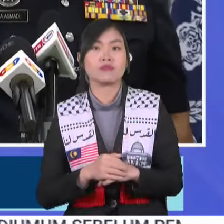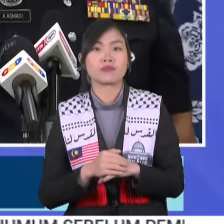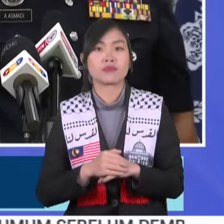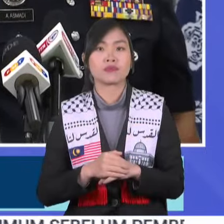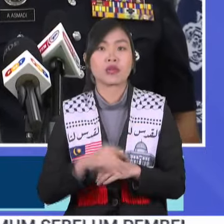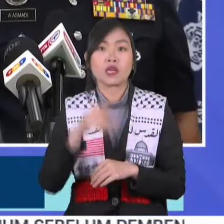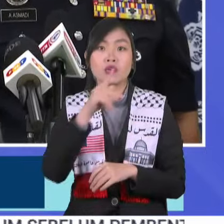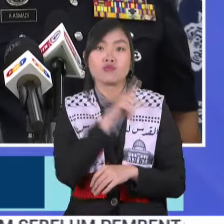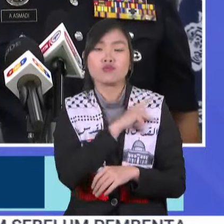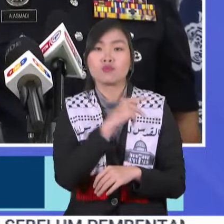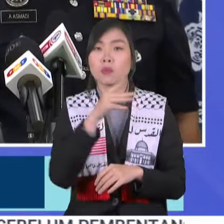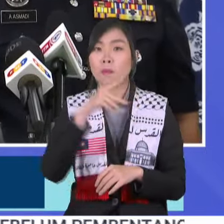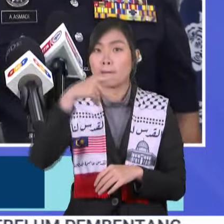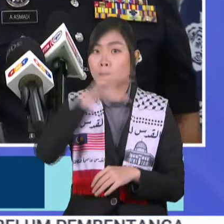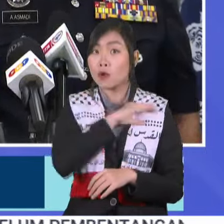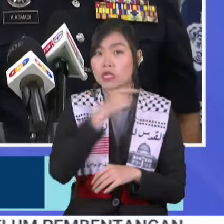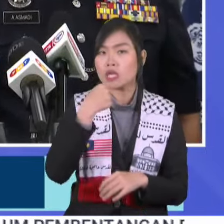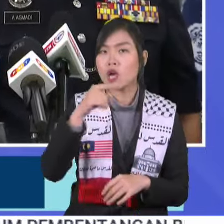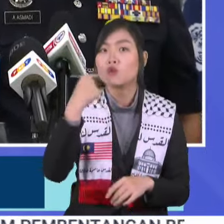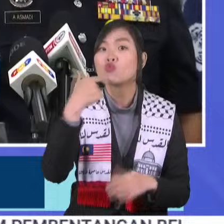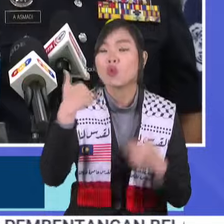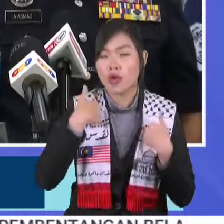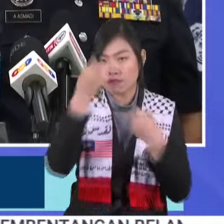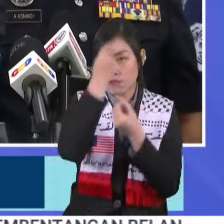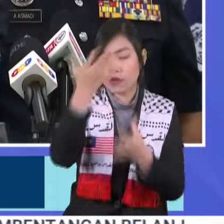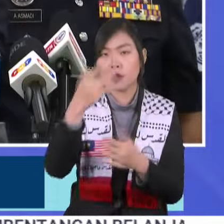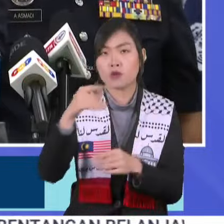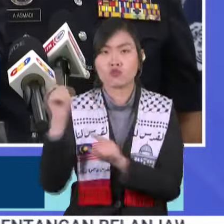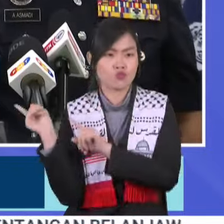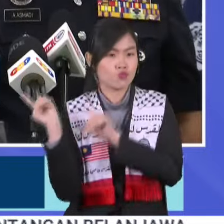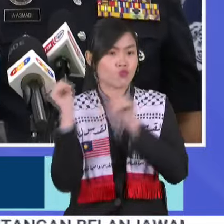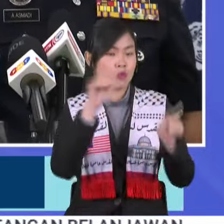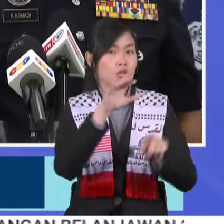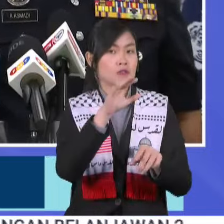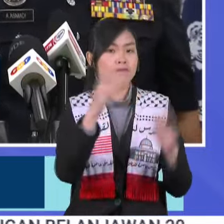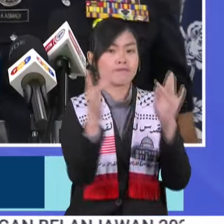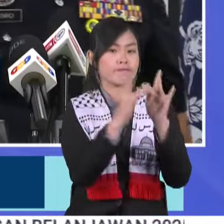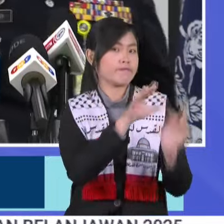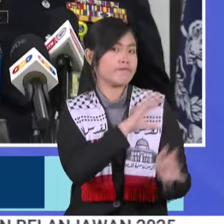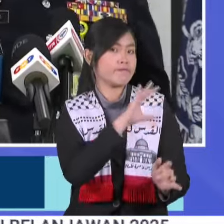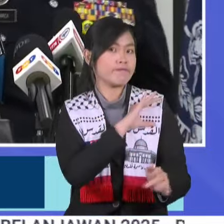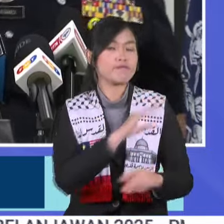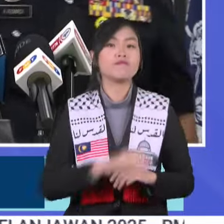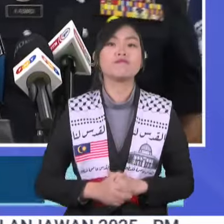Lumpur berkata orang ramai yang mempunyai maklumat berkaitan suspek boleh segera hubungi polis.